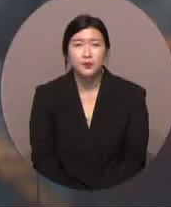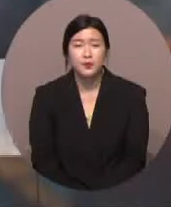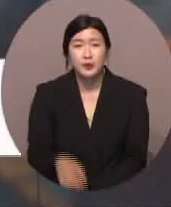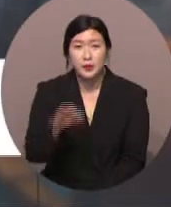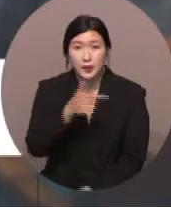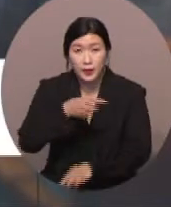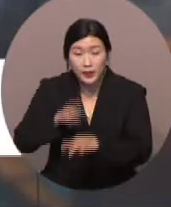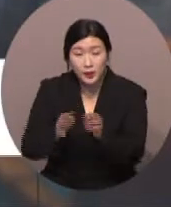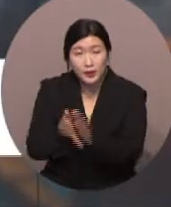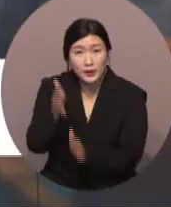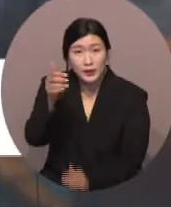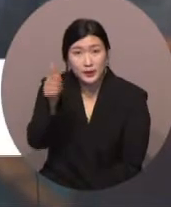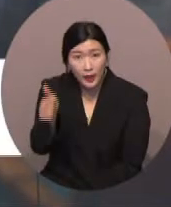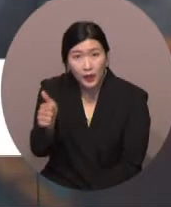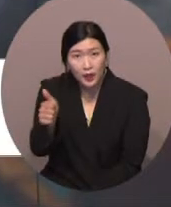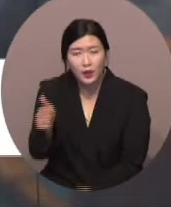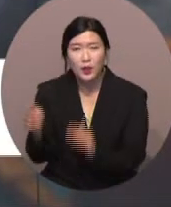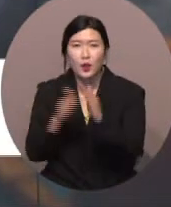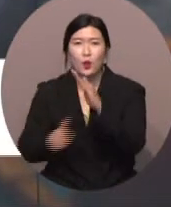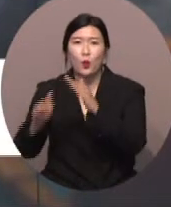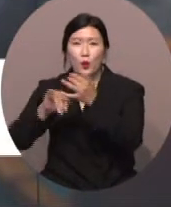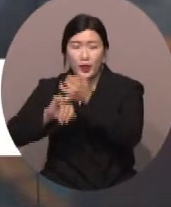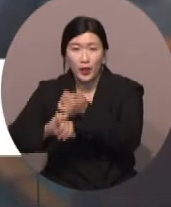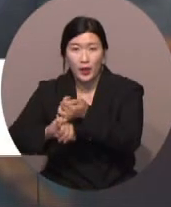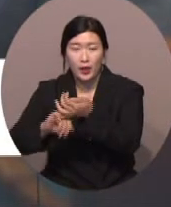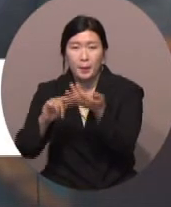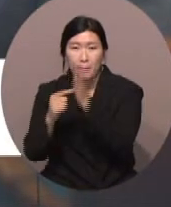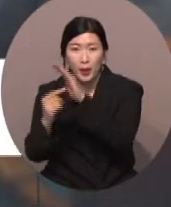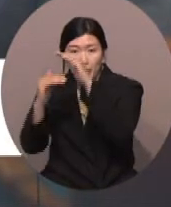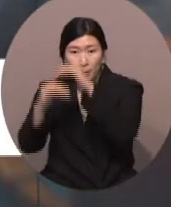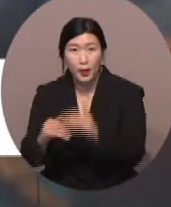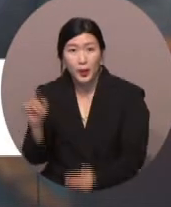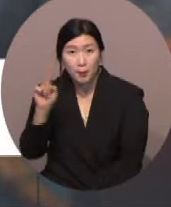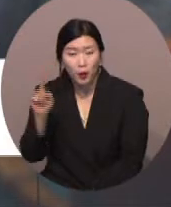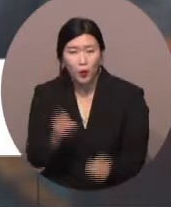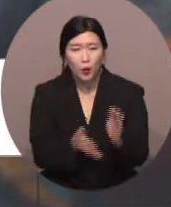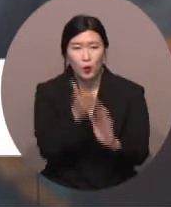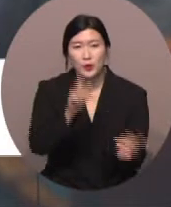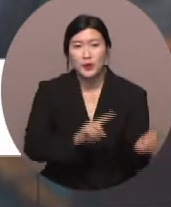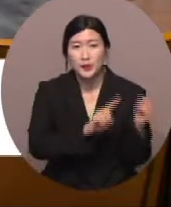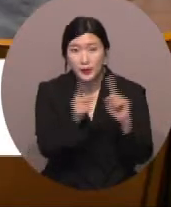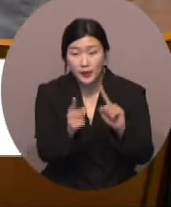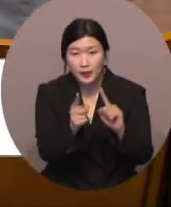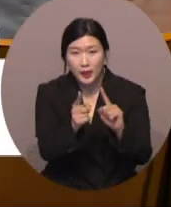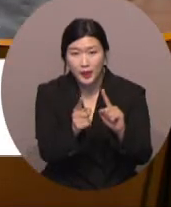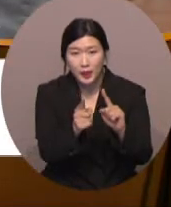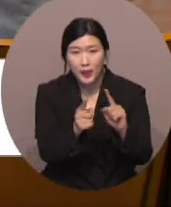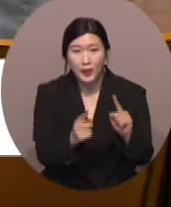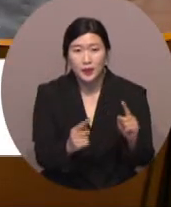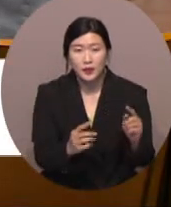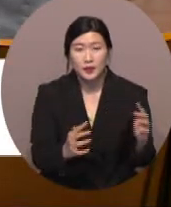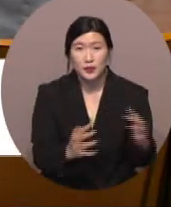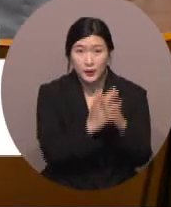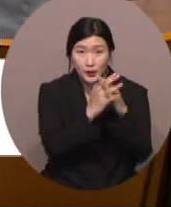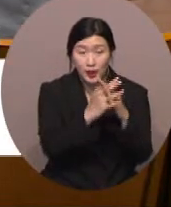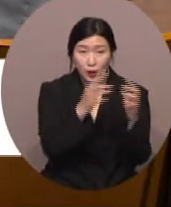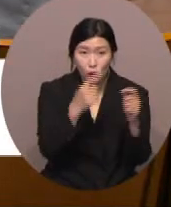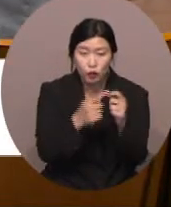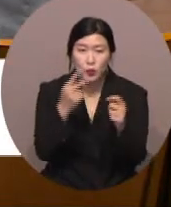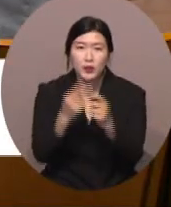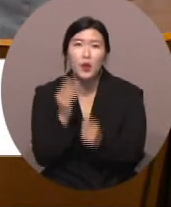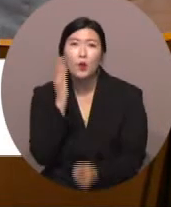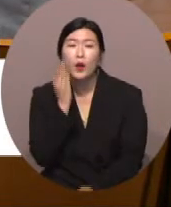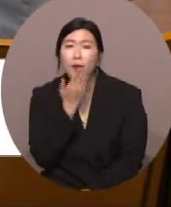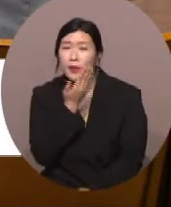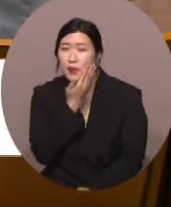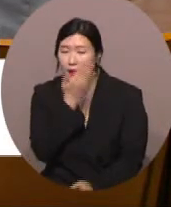이장우 대전시장이 공약사업인 도시재생공사를 비롯해 뷰티산업진흥원 등의 기관 신설에 대한